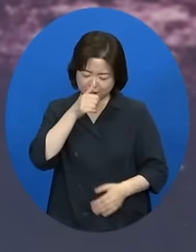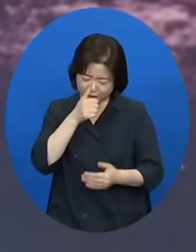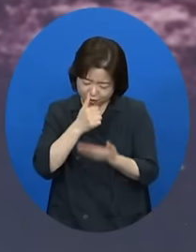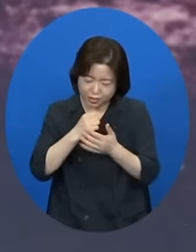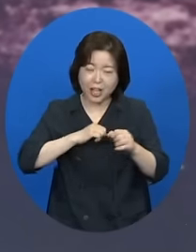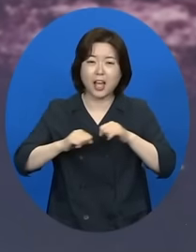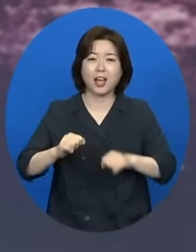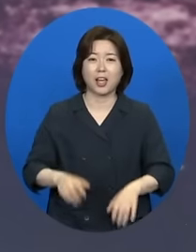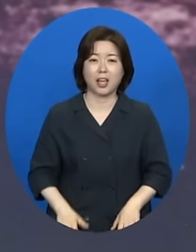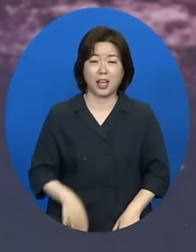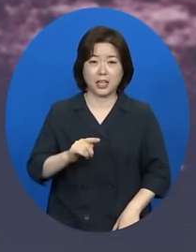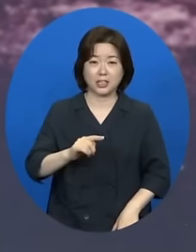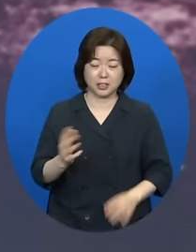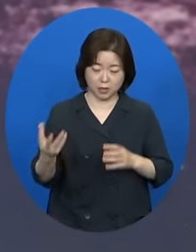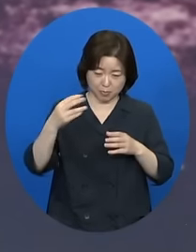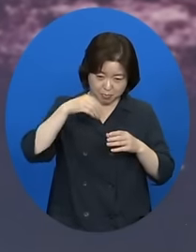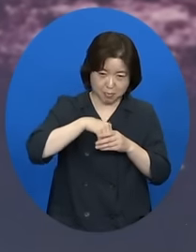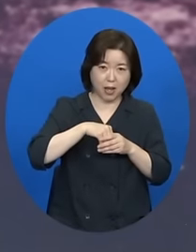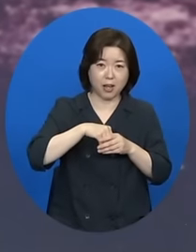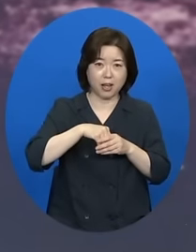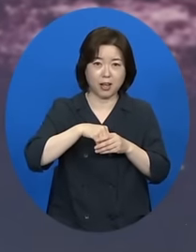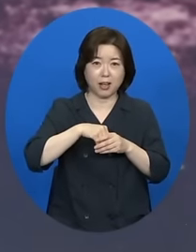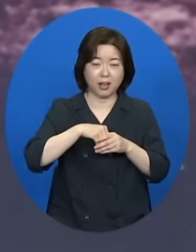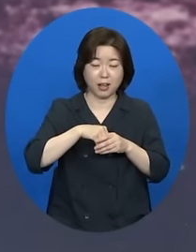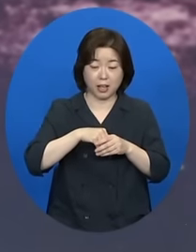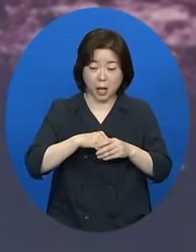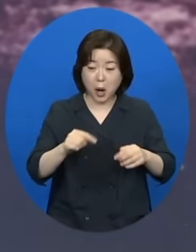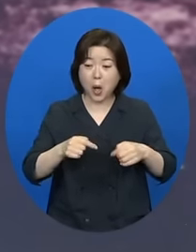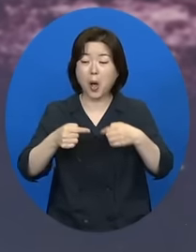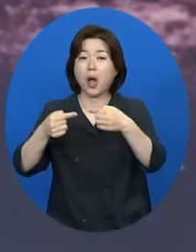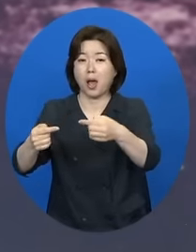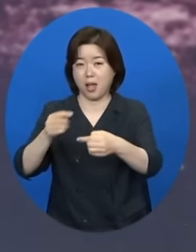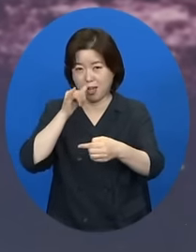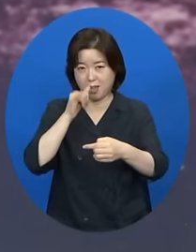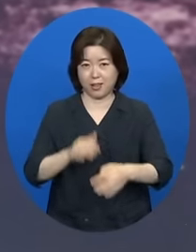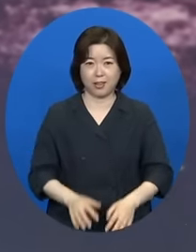지었습니다. 라고 하는 그것을 담아서 나아가고 있는 것이죠.